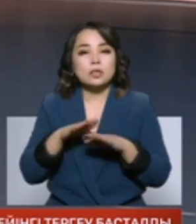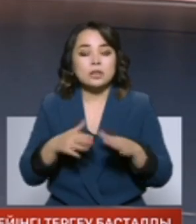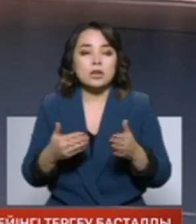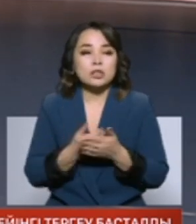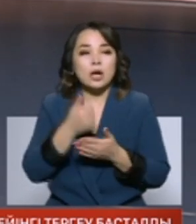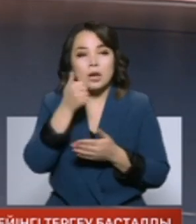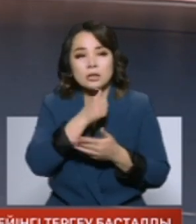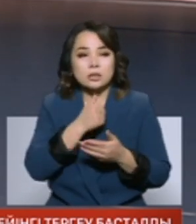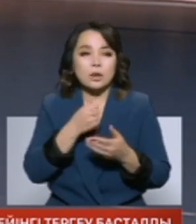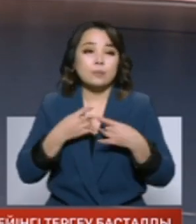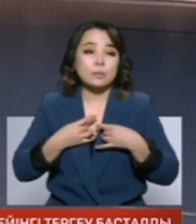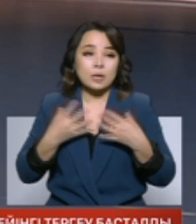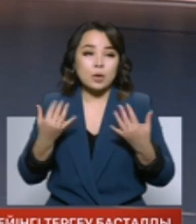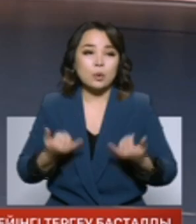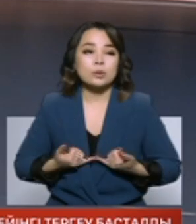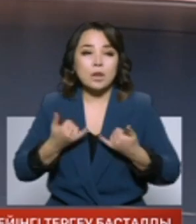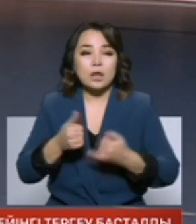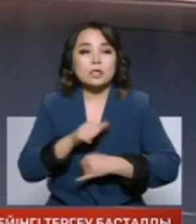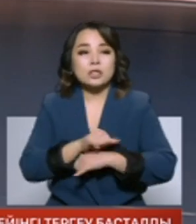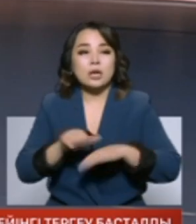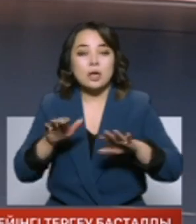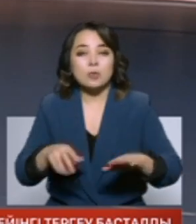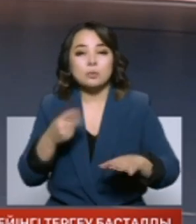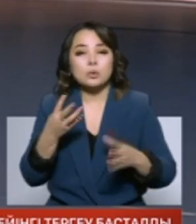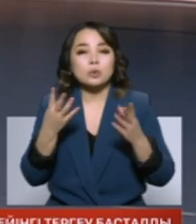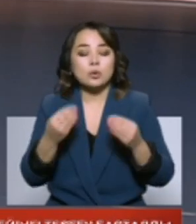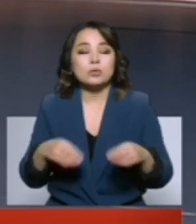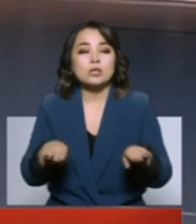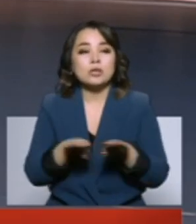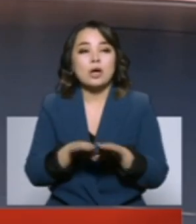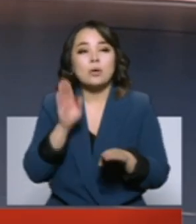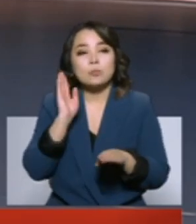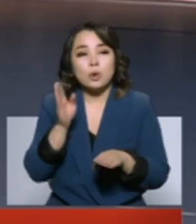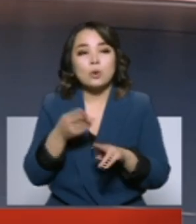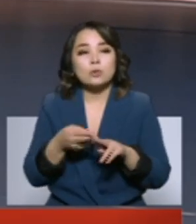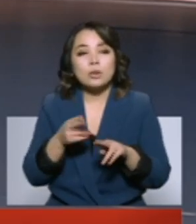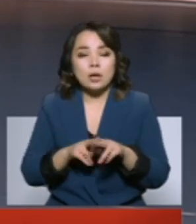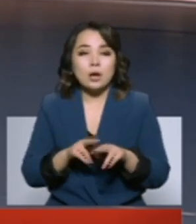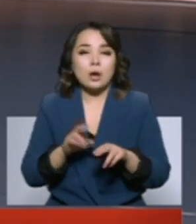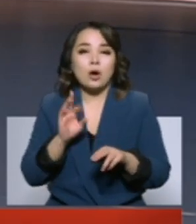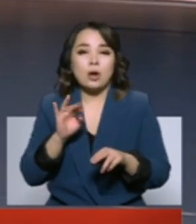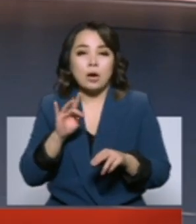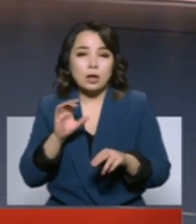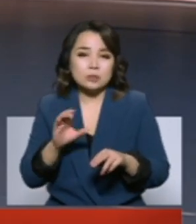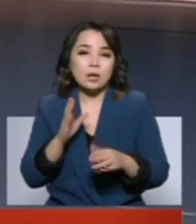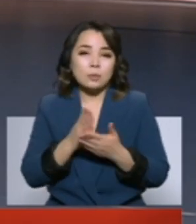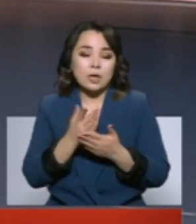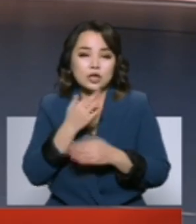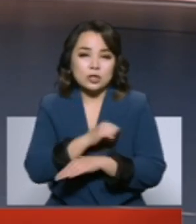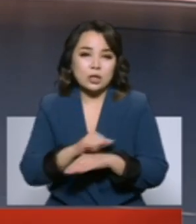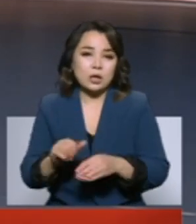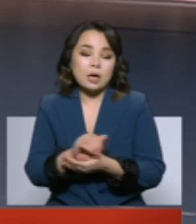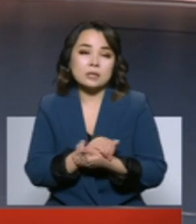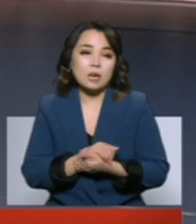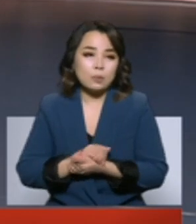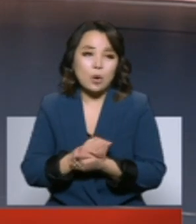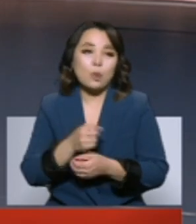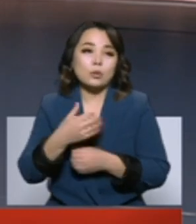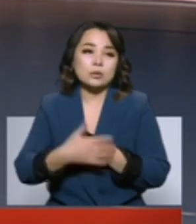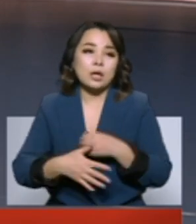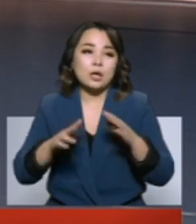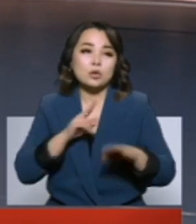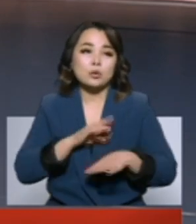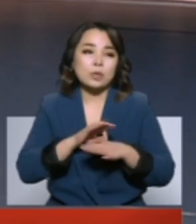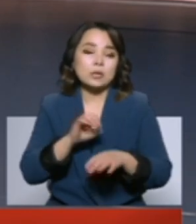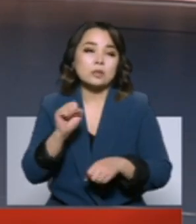жыл мерекесін атап өткенде шекараны бірнеше күнге жабады. Осы кезде Қорғас халықаралық шекарамаңы ынтымақтастық орталығының